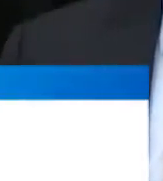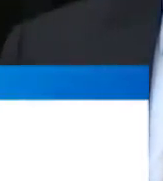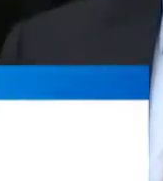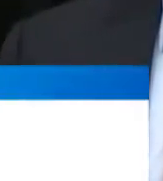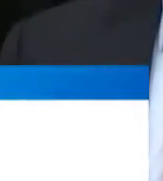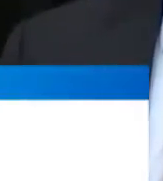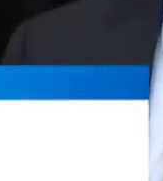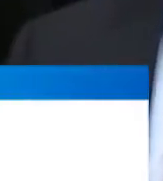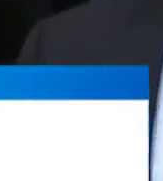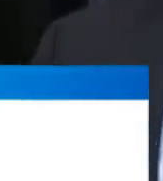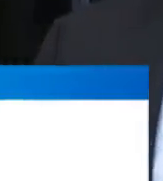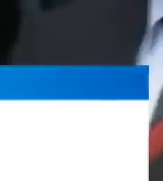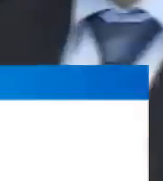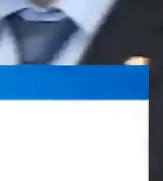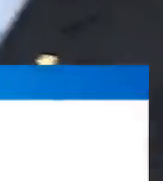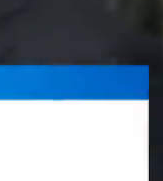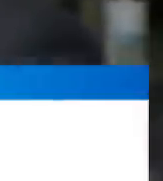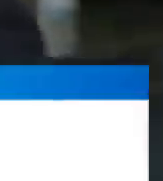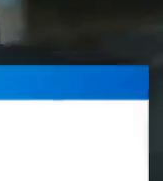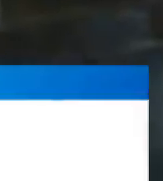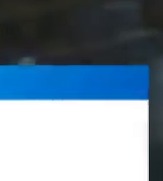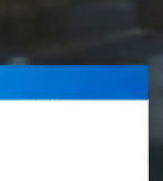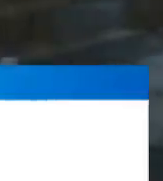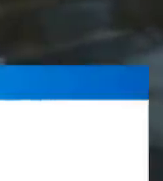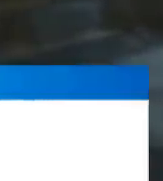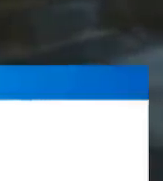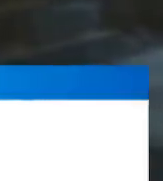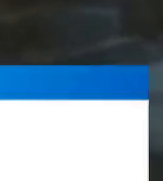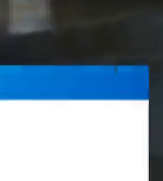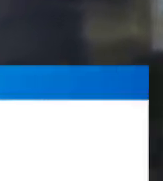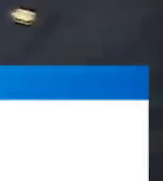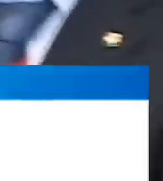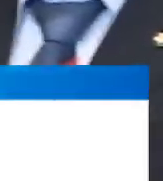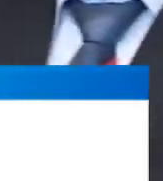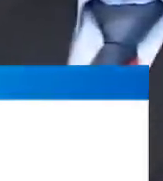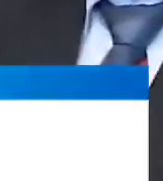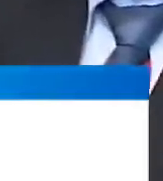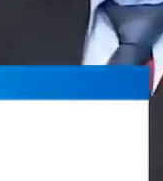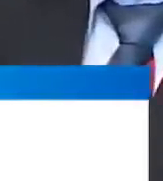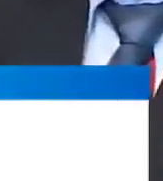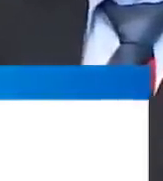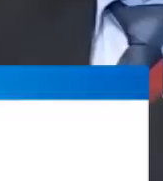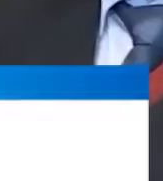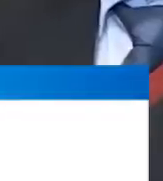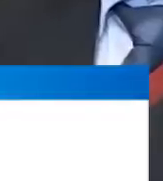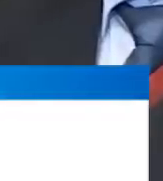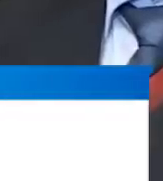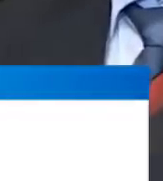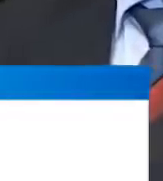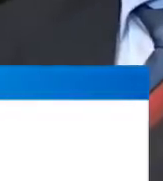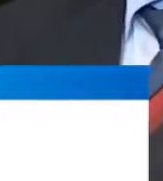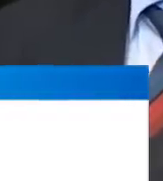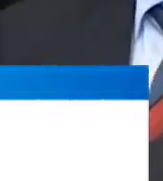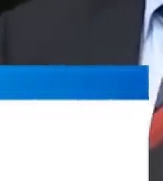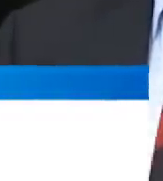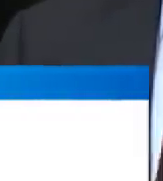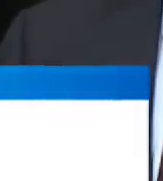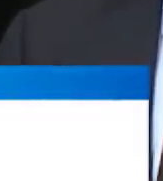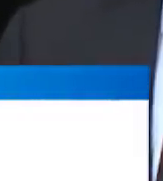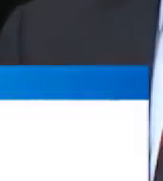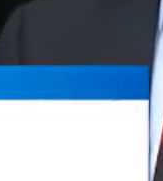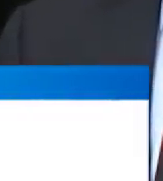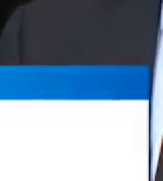맞다고 하시는데 여러 논의가 있었어요. 조국 사태는 뭔데 개개인의 생각이